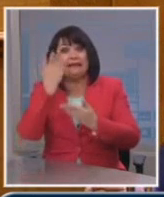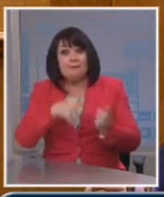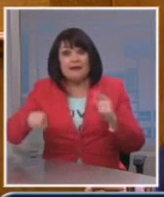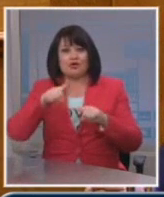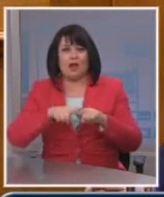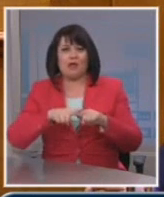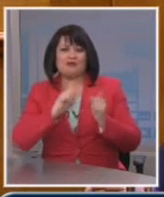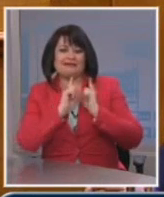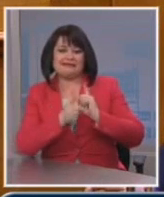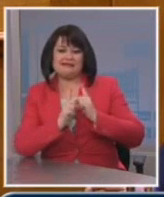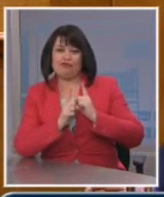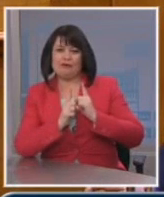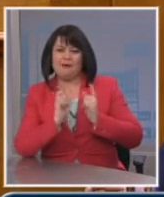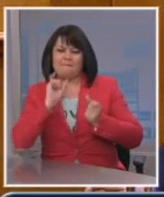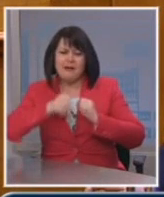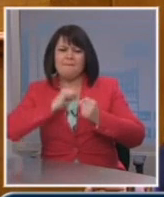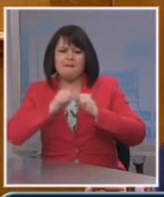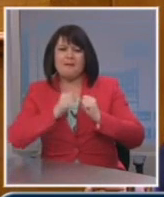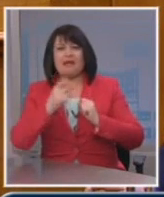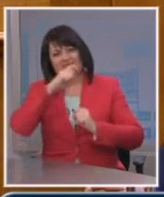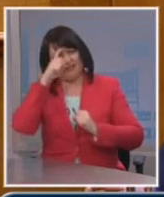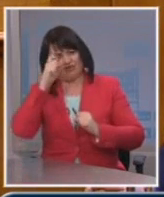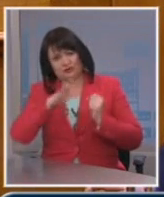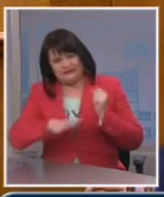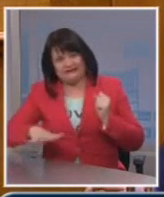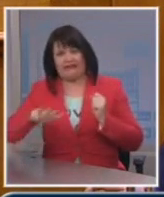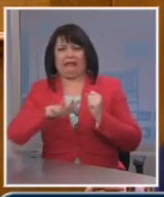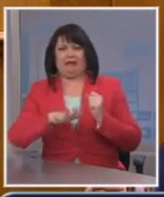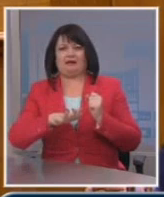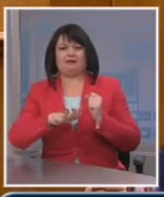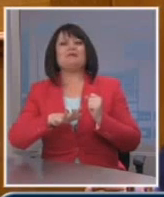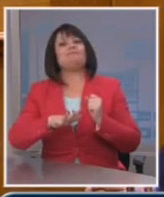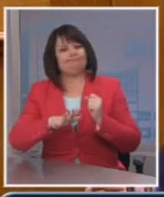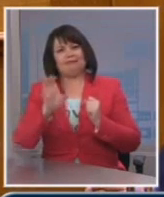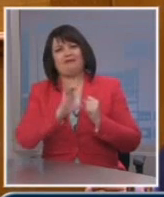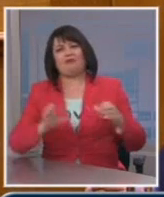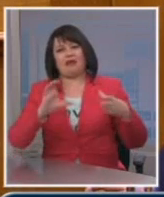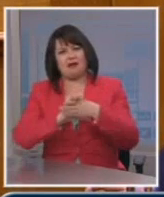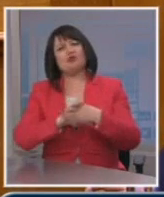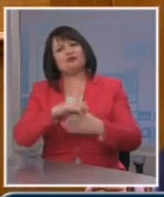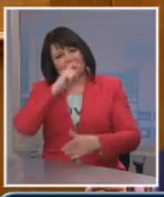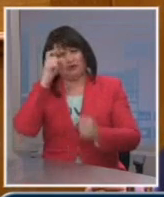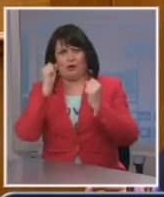μια συμφωνία στο πλαίσιο των δυσμενών σχετισμών στην Ευρωπαϊκή Ένωση.